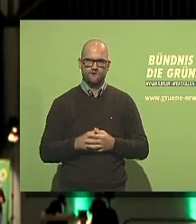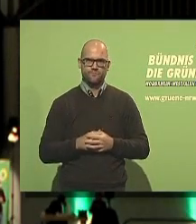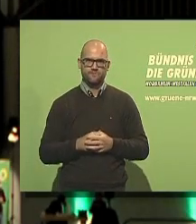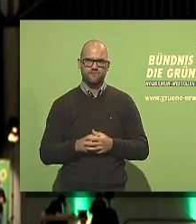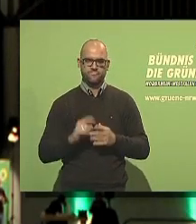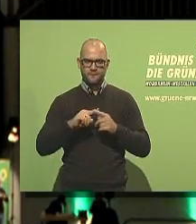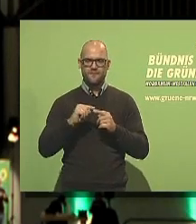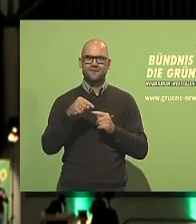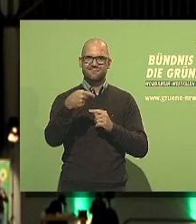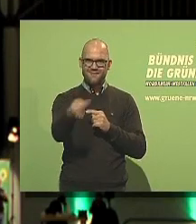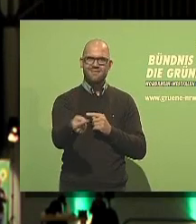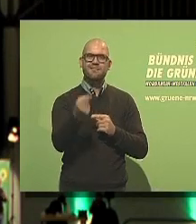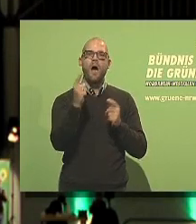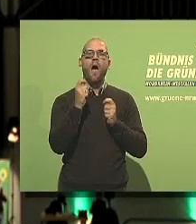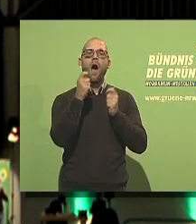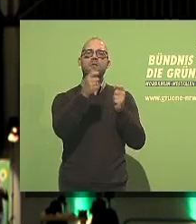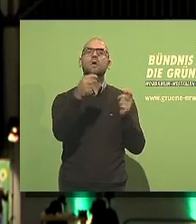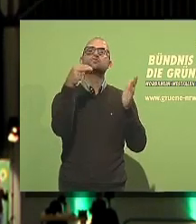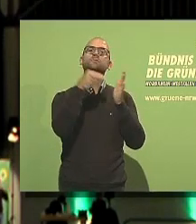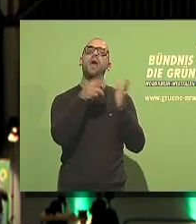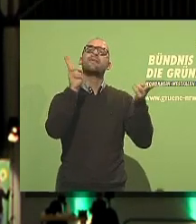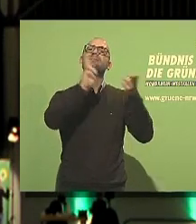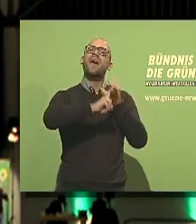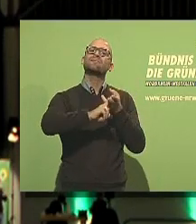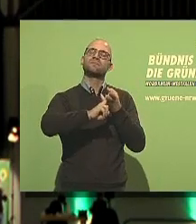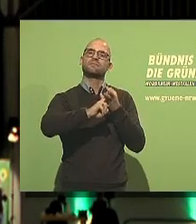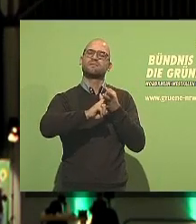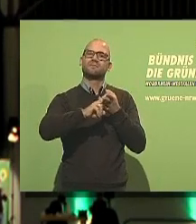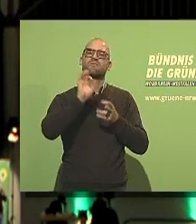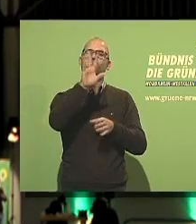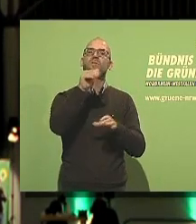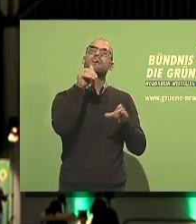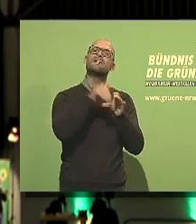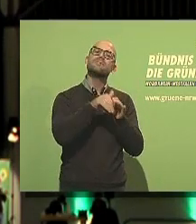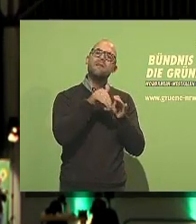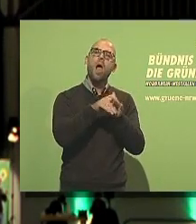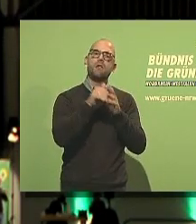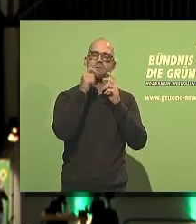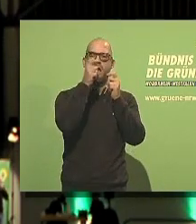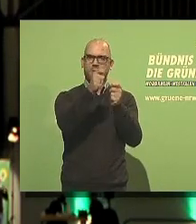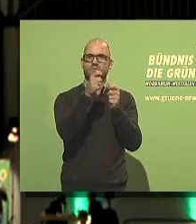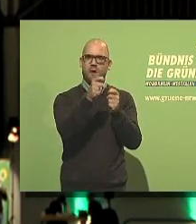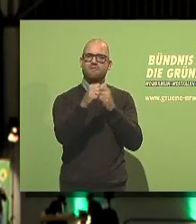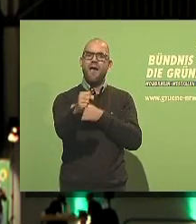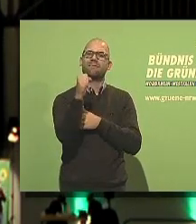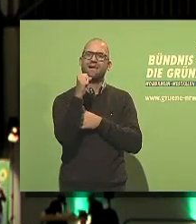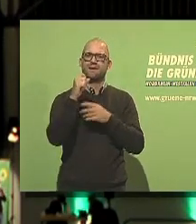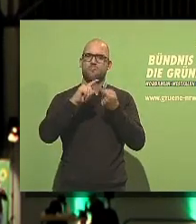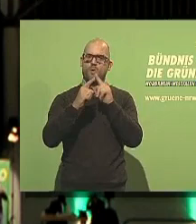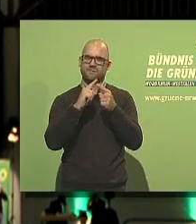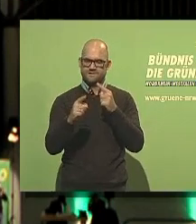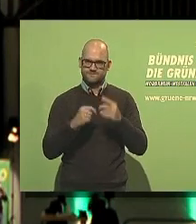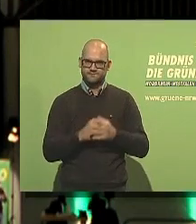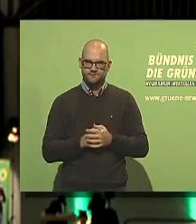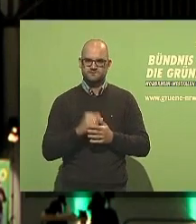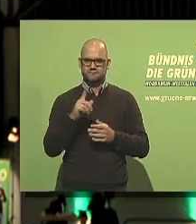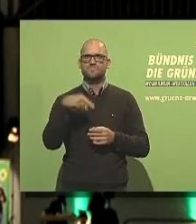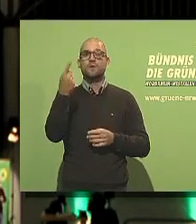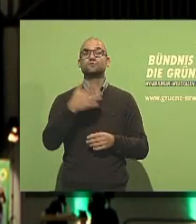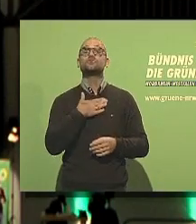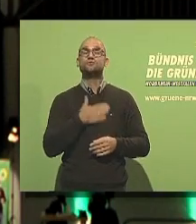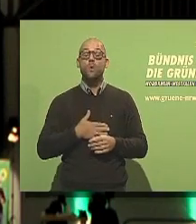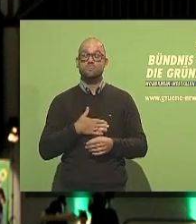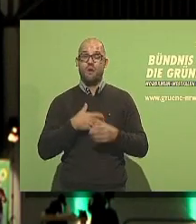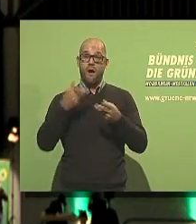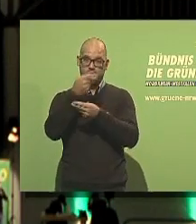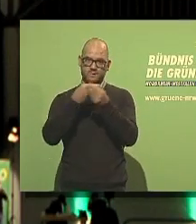noch das Antragstellerinnen-Treffen geben wird zum inhaltlichen Antrag zur Energiepolitik, den wir am Sonntag